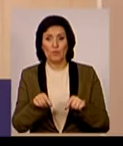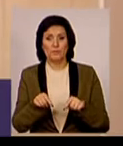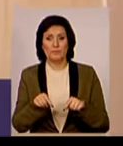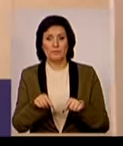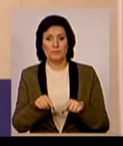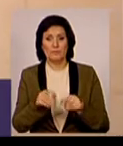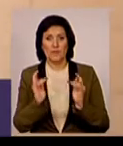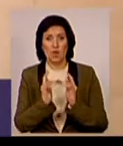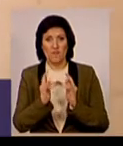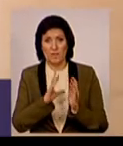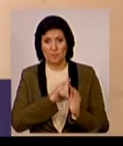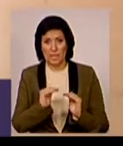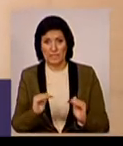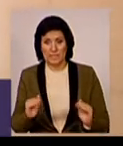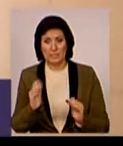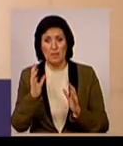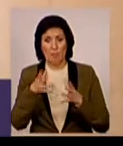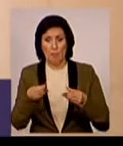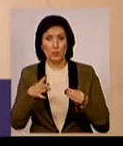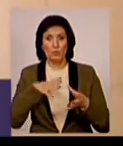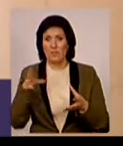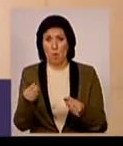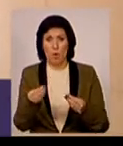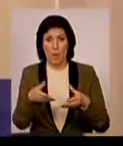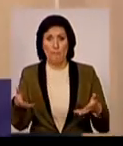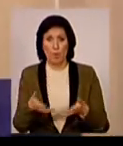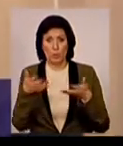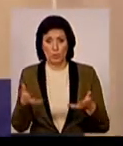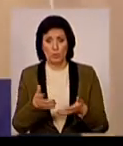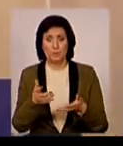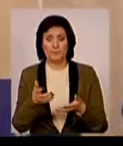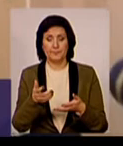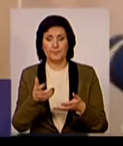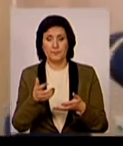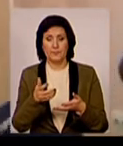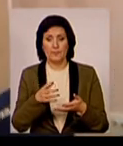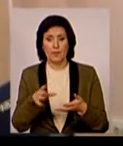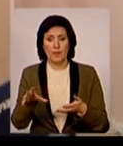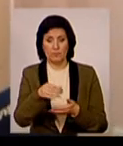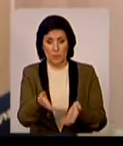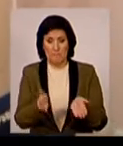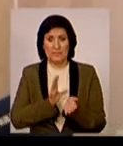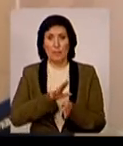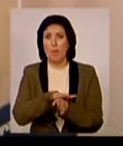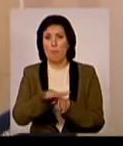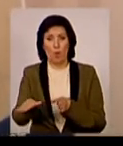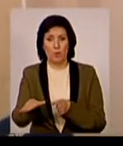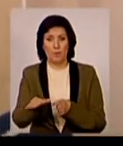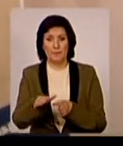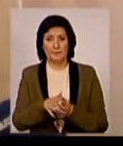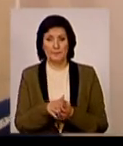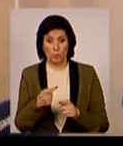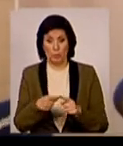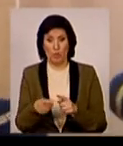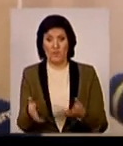от кровать дитяча, подушка була вся мокра, коли ми обнаружили. За ніч от ця вся миска була повна, вже міняли її. От вже опять половина